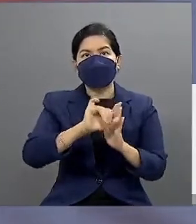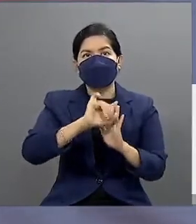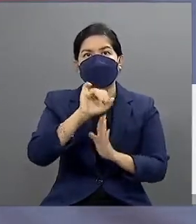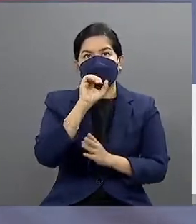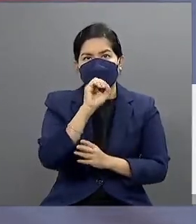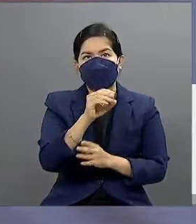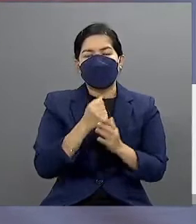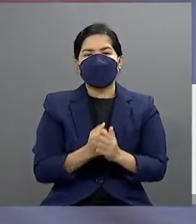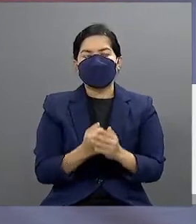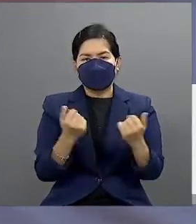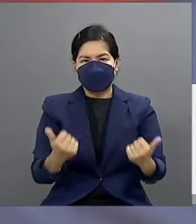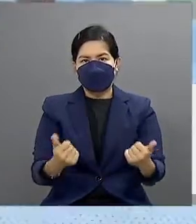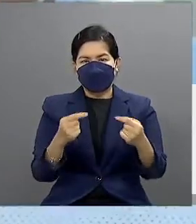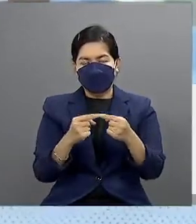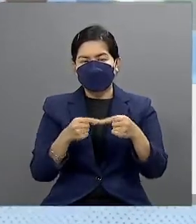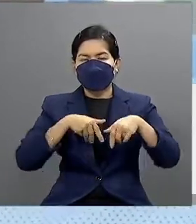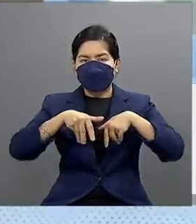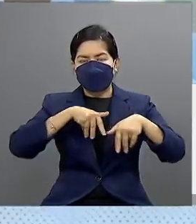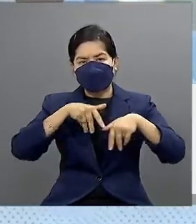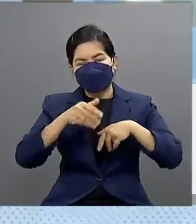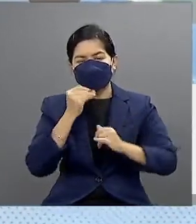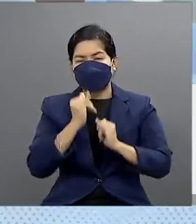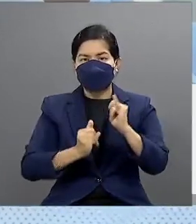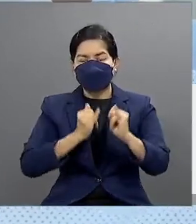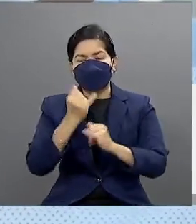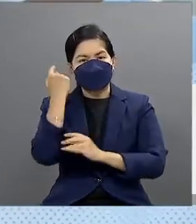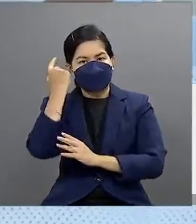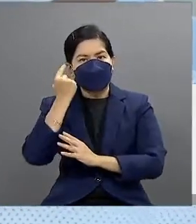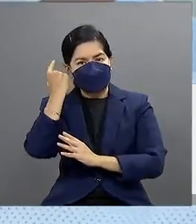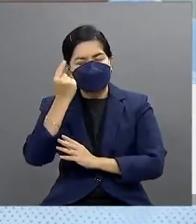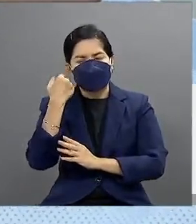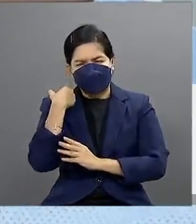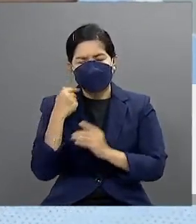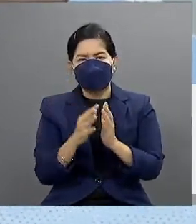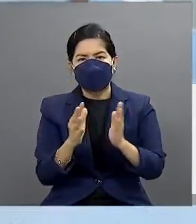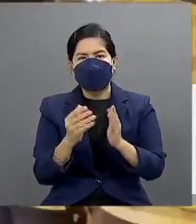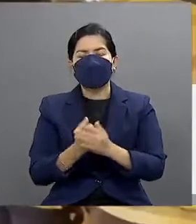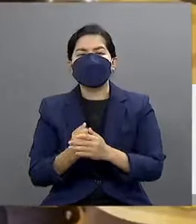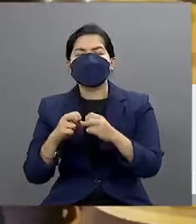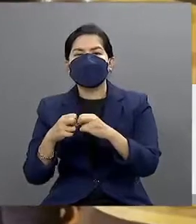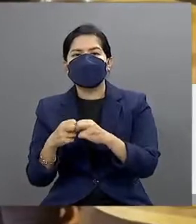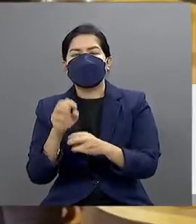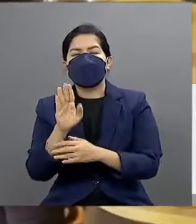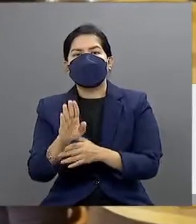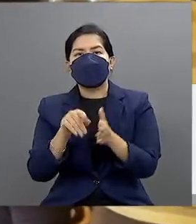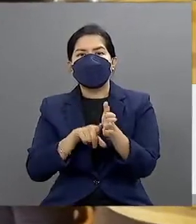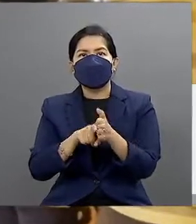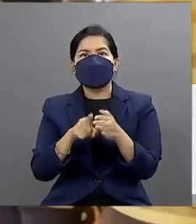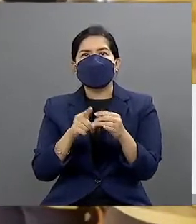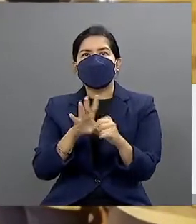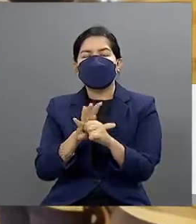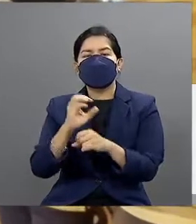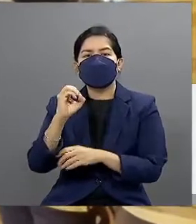งใหม่ถือว่าการระบาดของไวรัสโอมิครอนยังไม่ส่งผลกระทบมากนักนะครับเพราะกลุ่มนักท่องเที่ยวที่เดินทางมาที่จังหวัดเชีย